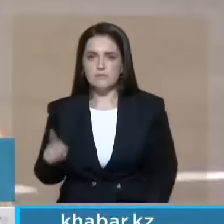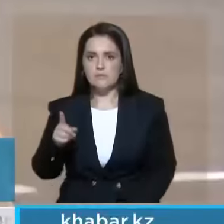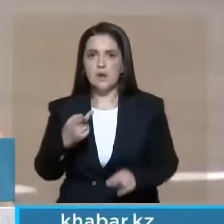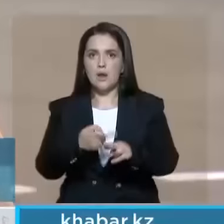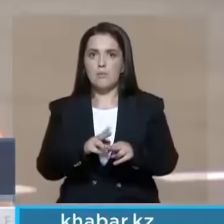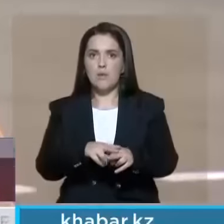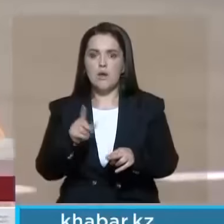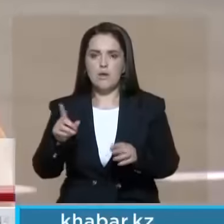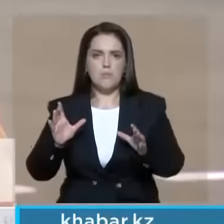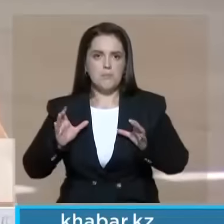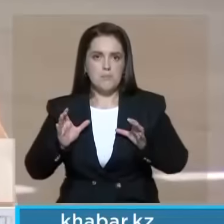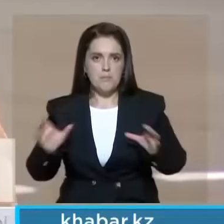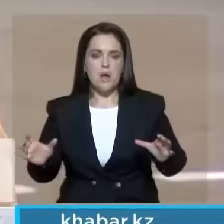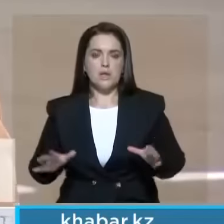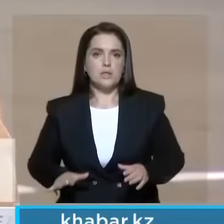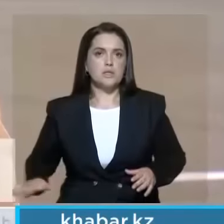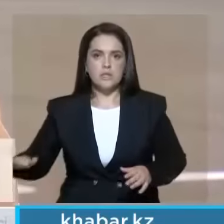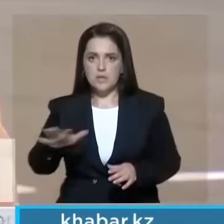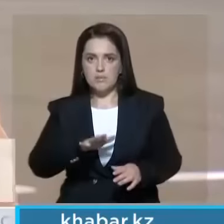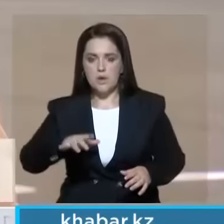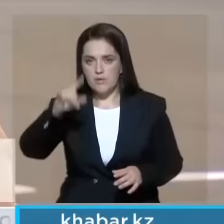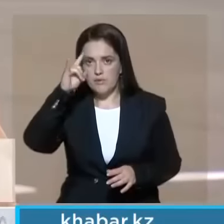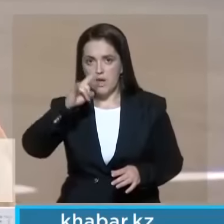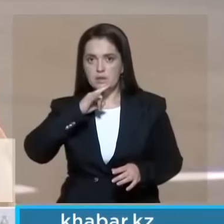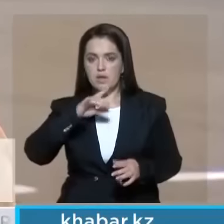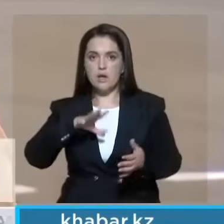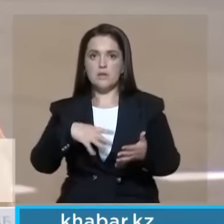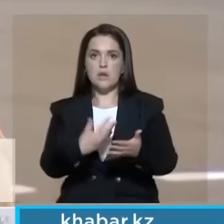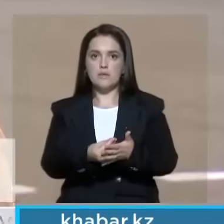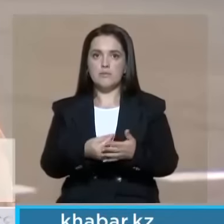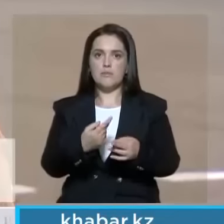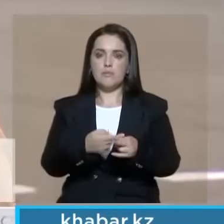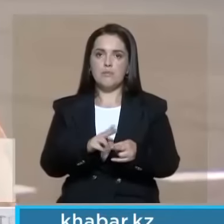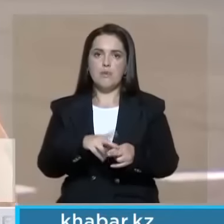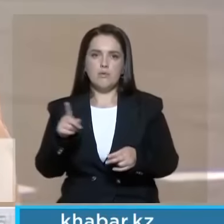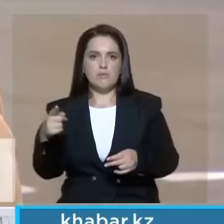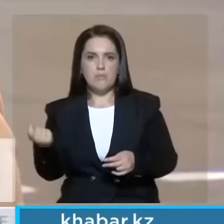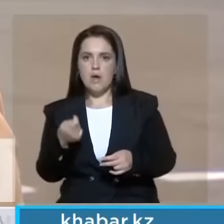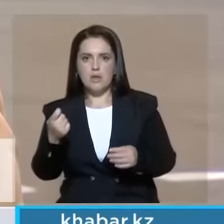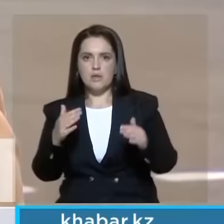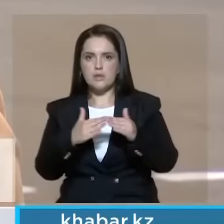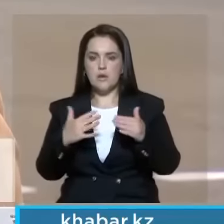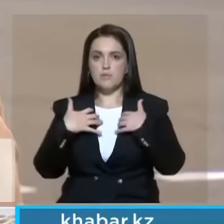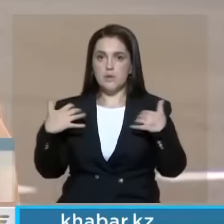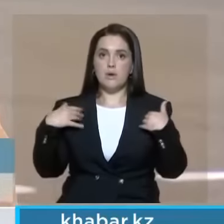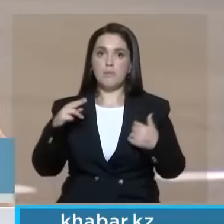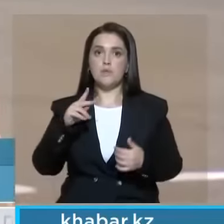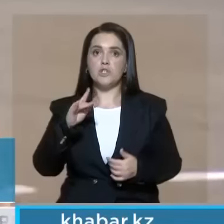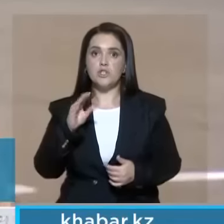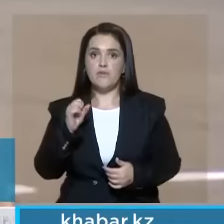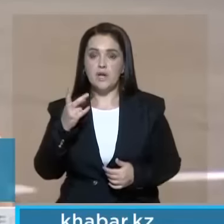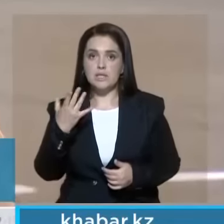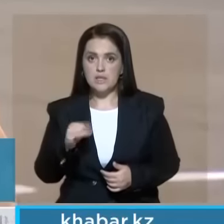одни из таких богатых степных участков в Казахстане, где до сих пор очень низкая плотность домашних лошадей. Лошадь Пржевальская, дикая лошадь,